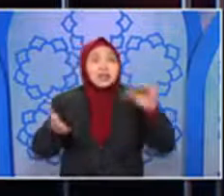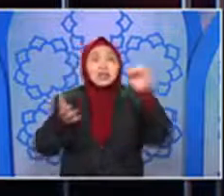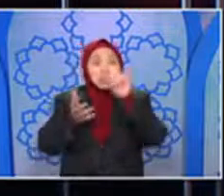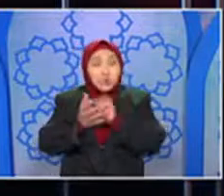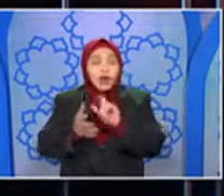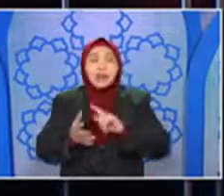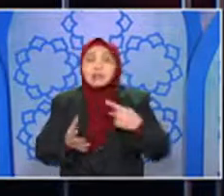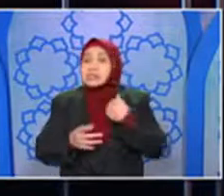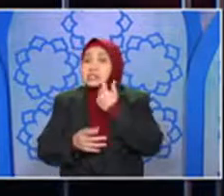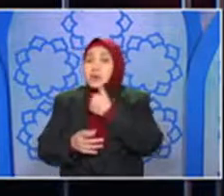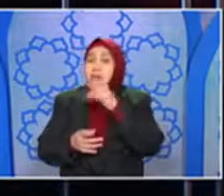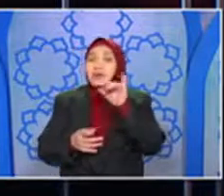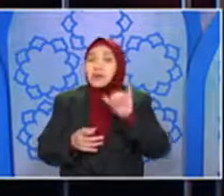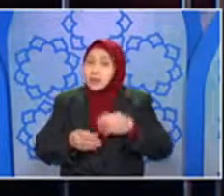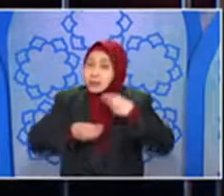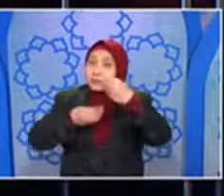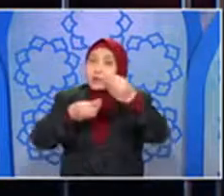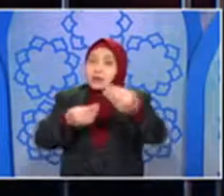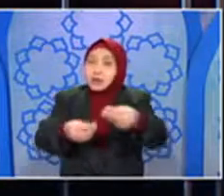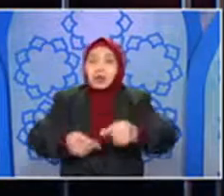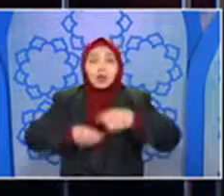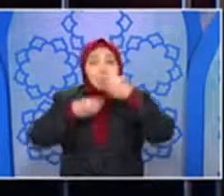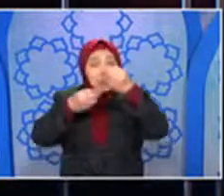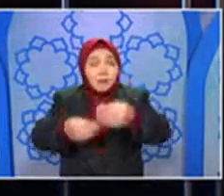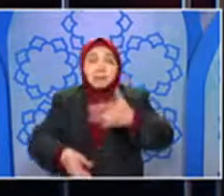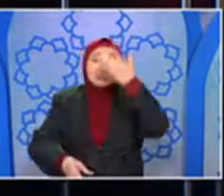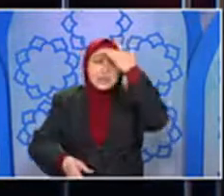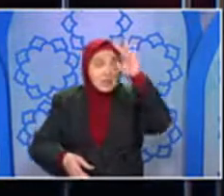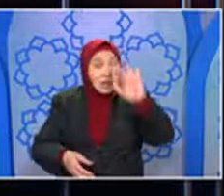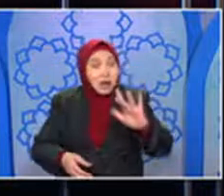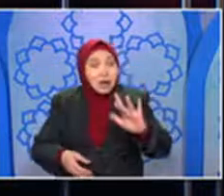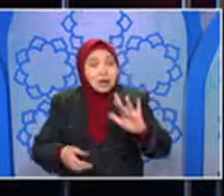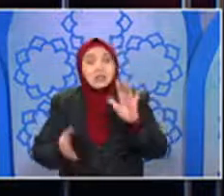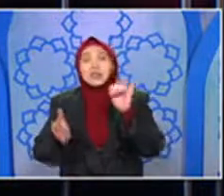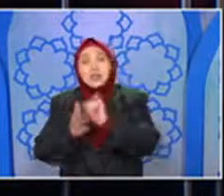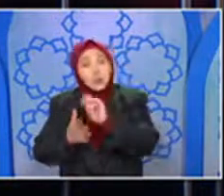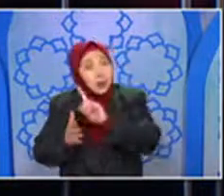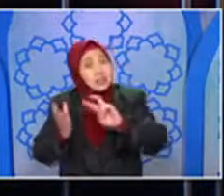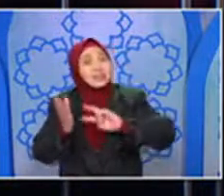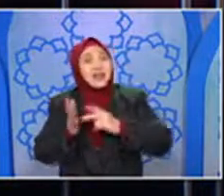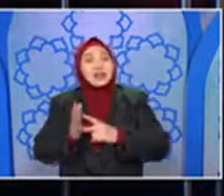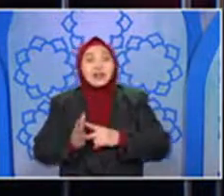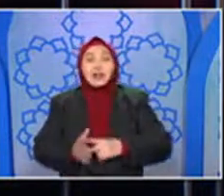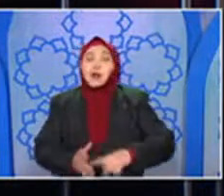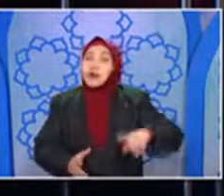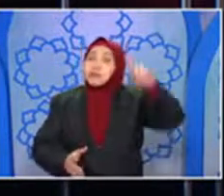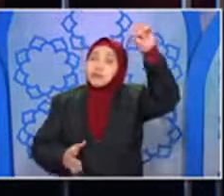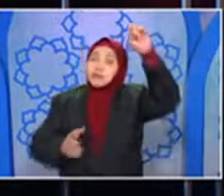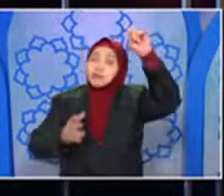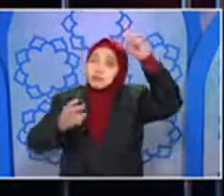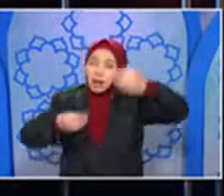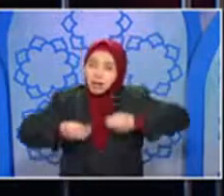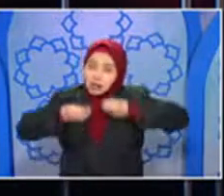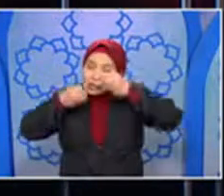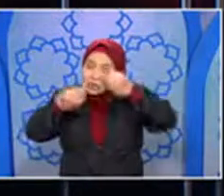katsira. Sesiapa yang diberikan, dikurniakan kebijaksanaan, itulah petanda bahawa Tuhan telah melempahkan ke